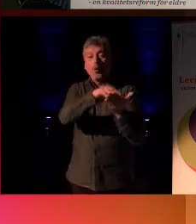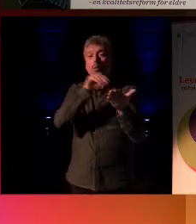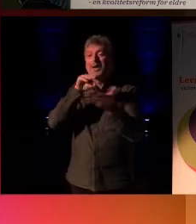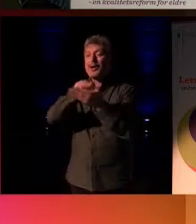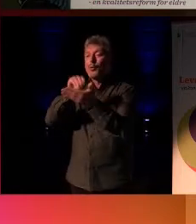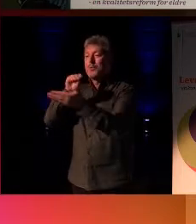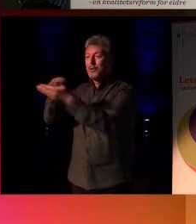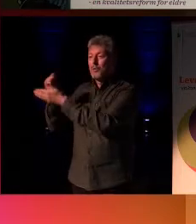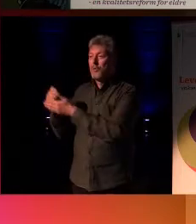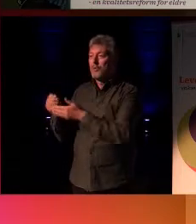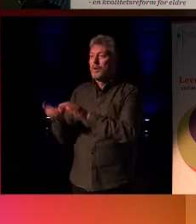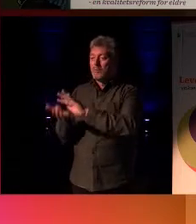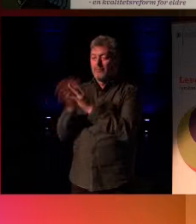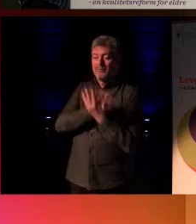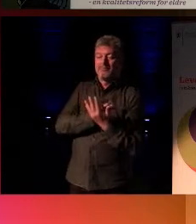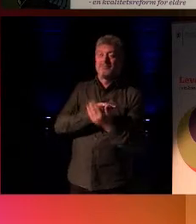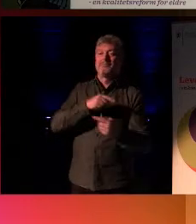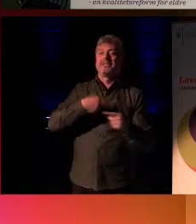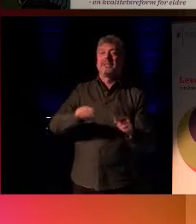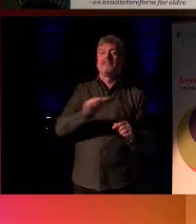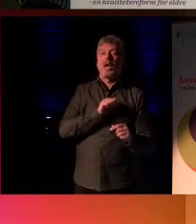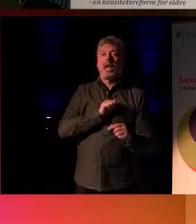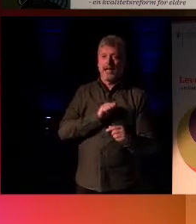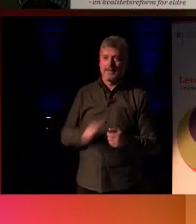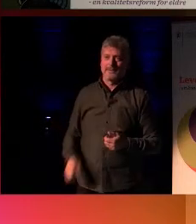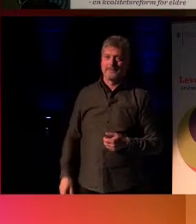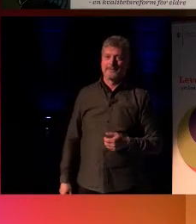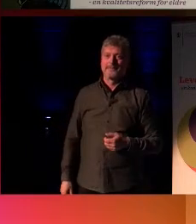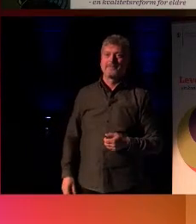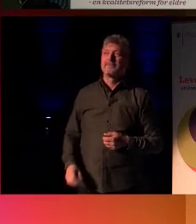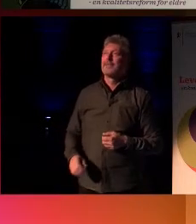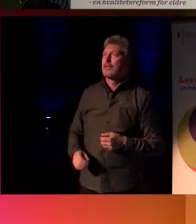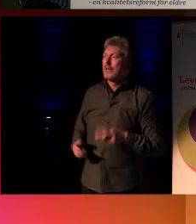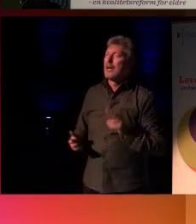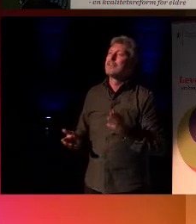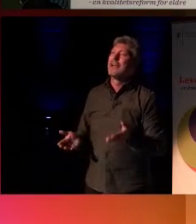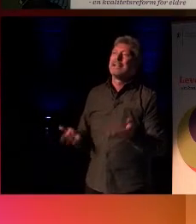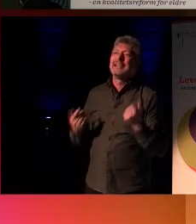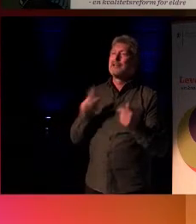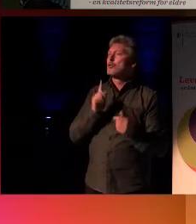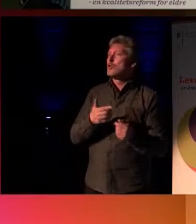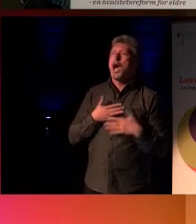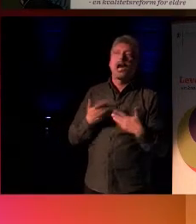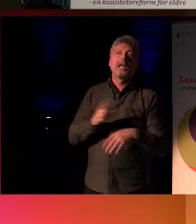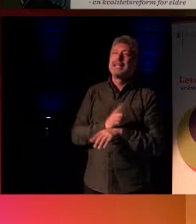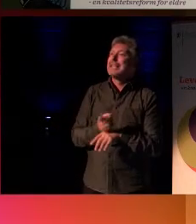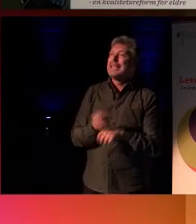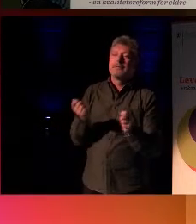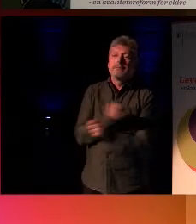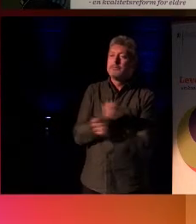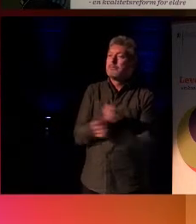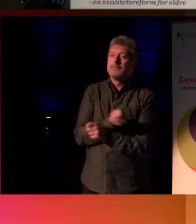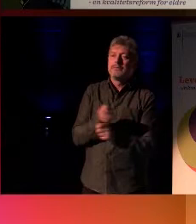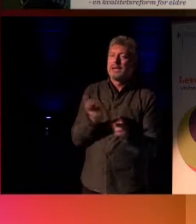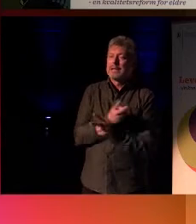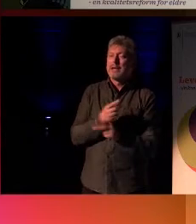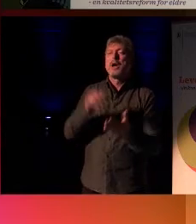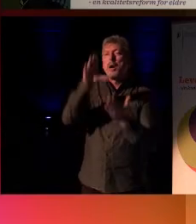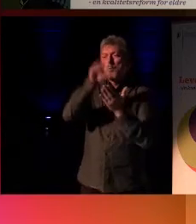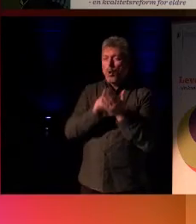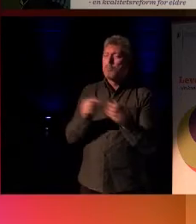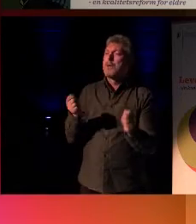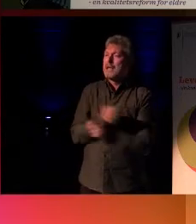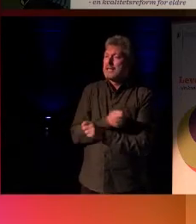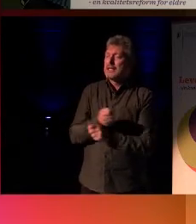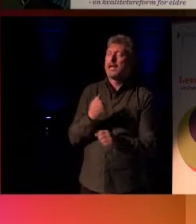gjort og lage det til vårt eget. Det er lett å skylde på at den ikke har tid til å innføre endringer. Poenget med endringen er